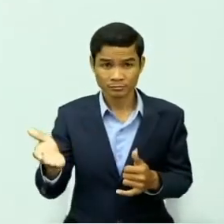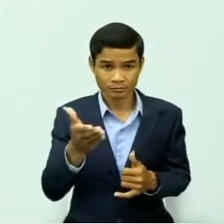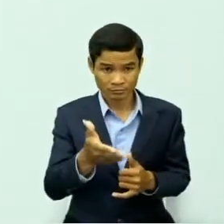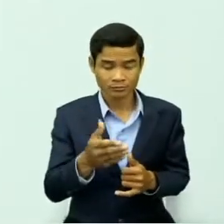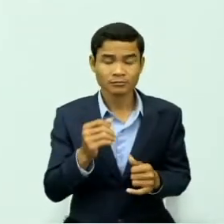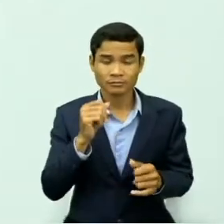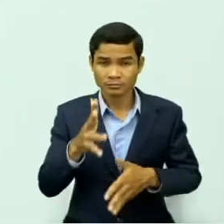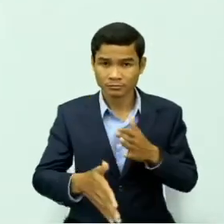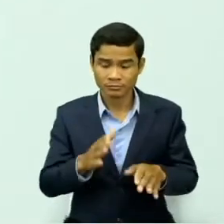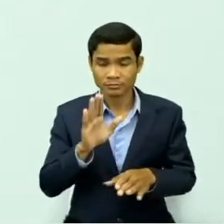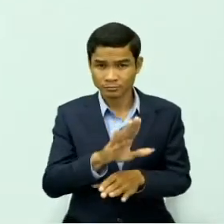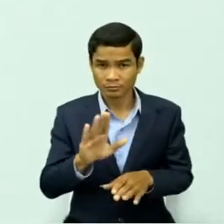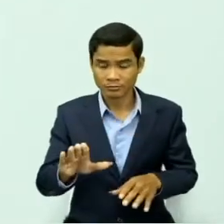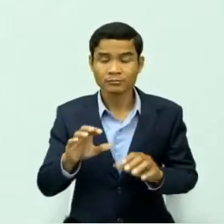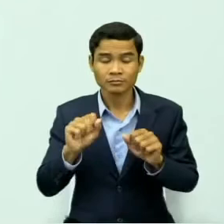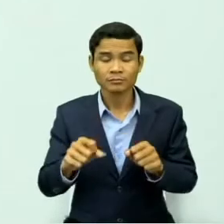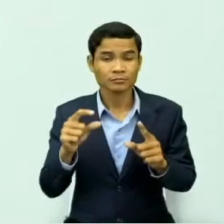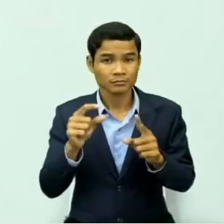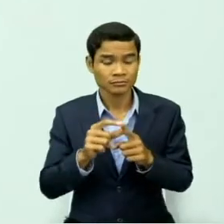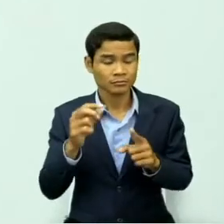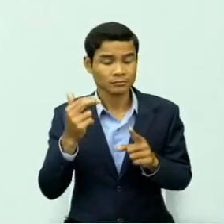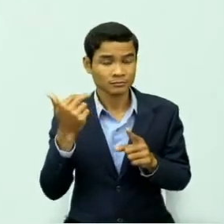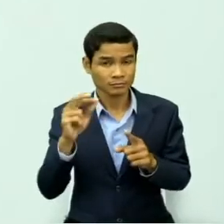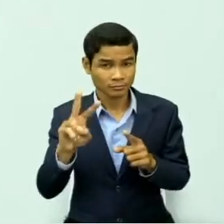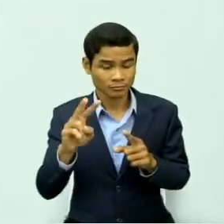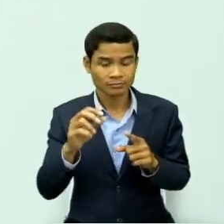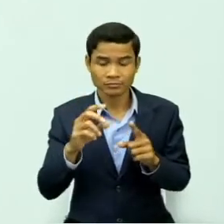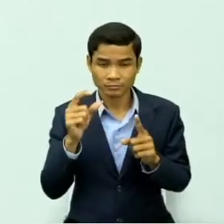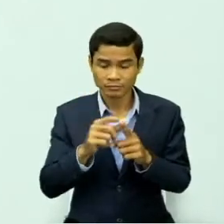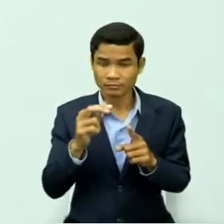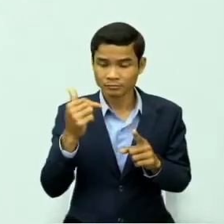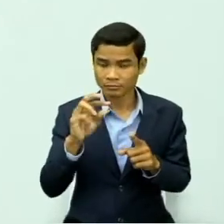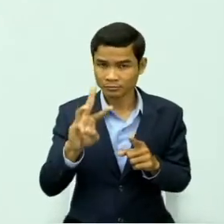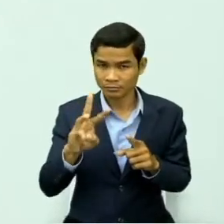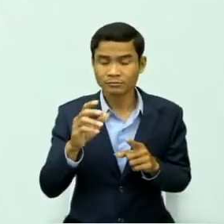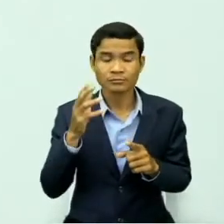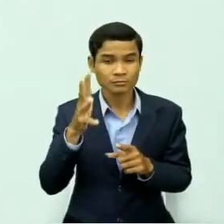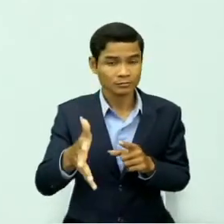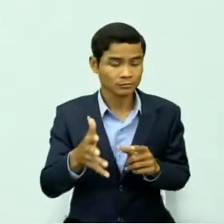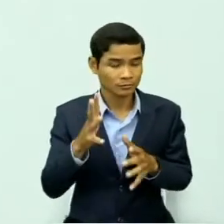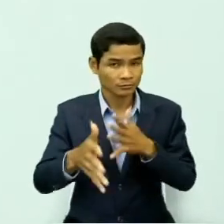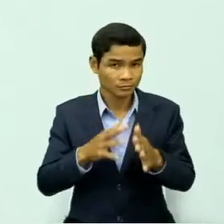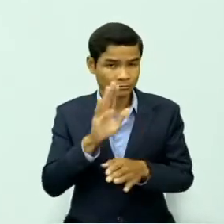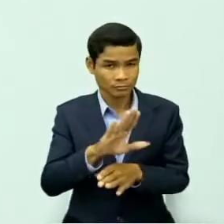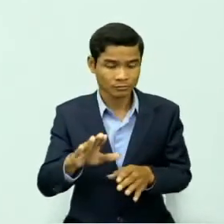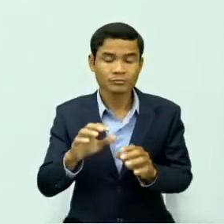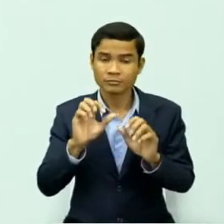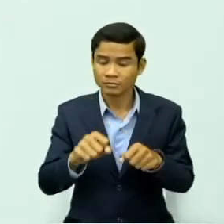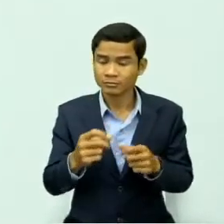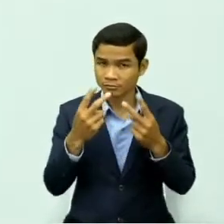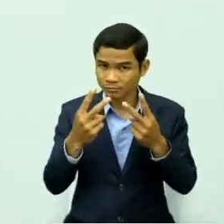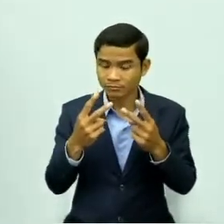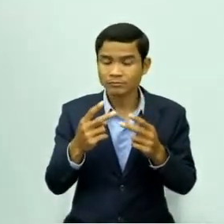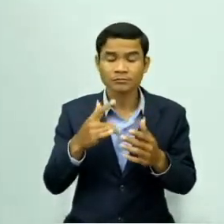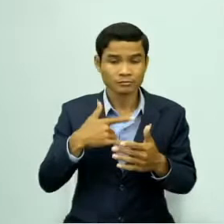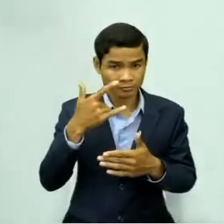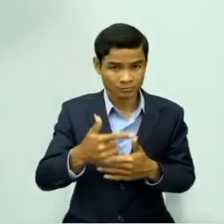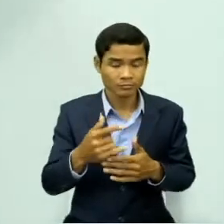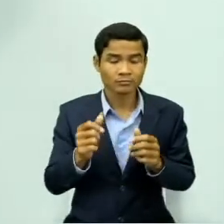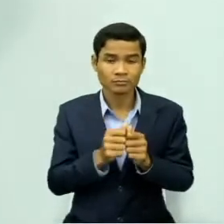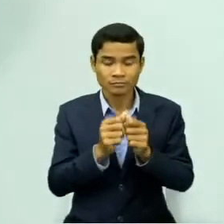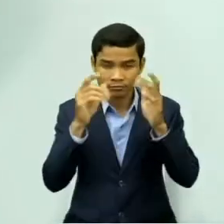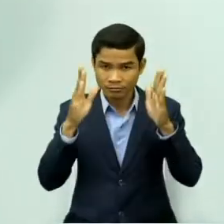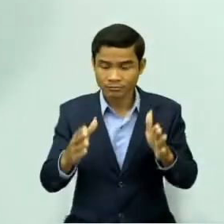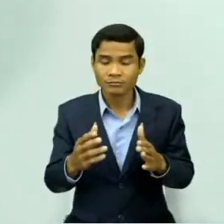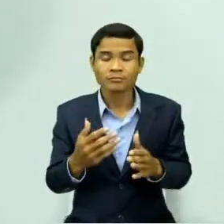cốn. Mình chân xin mặt tập hiệp tiết hỏi. Cứ bị tị bấy con ăn này khổ lộn ái. Hoặc chăm tiếng tốt. Chì mùi nẹ cổ tiếng ọc nền á. Chà, con tìm mớ ta nẹ cổ